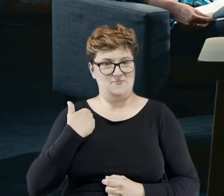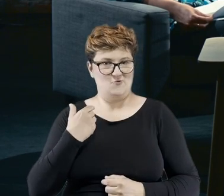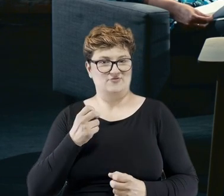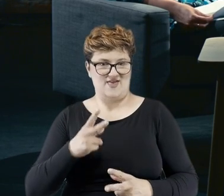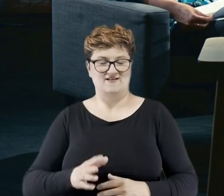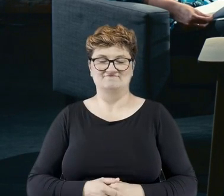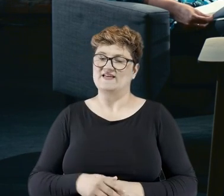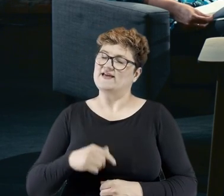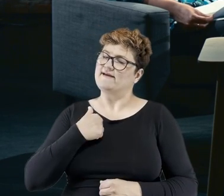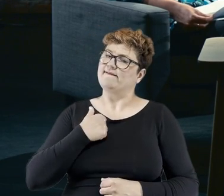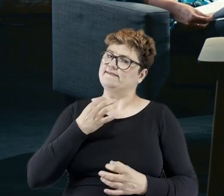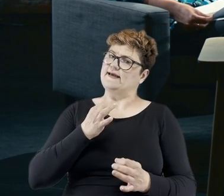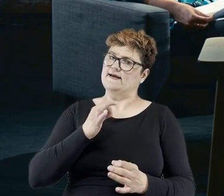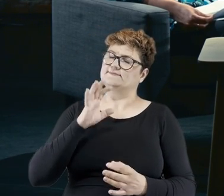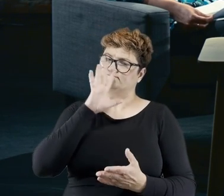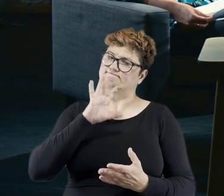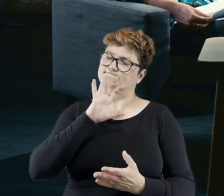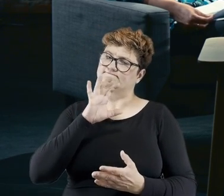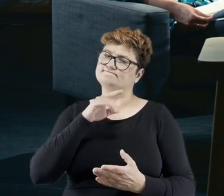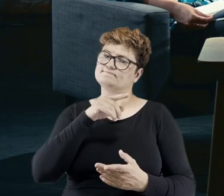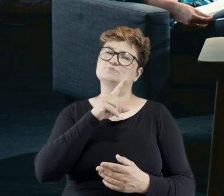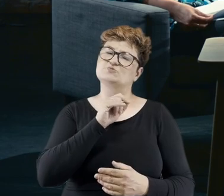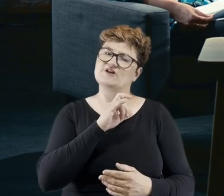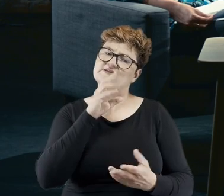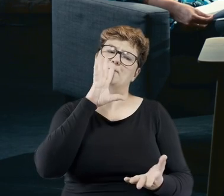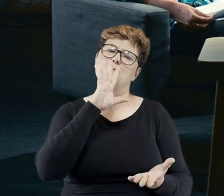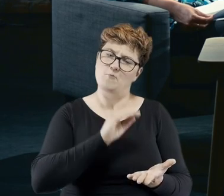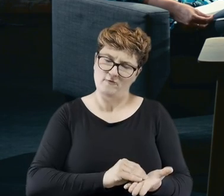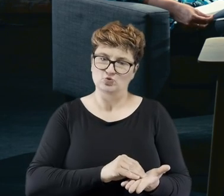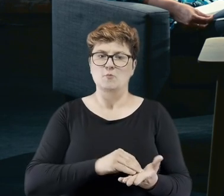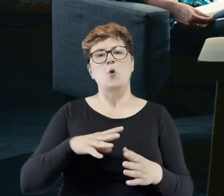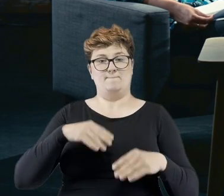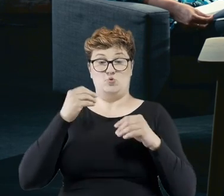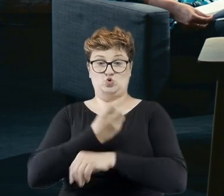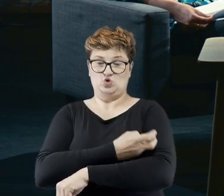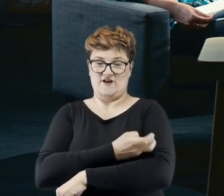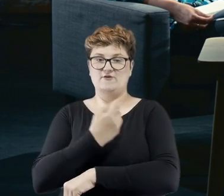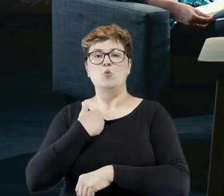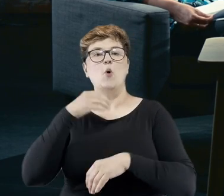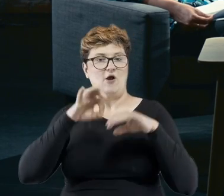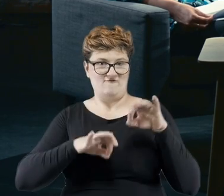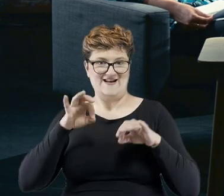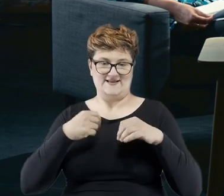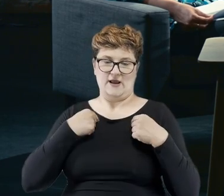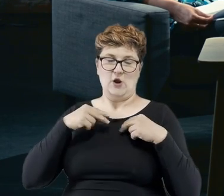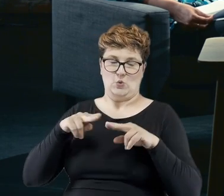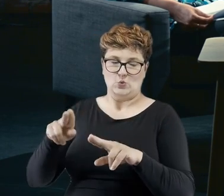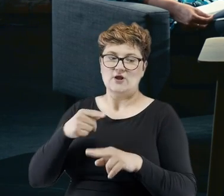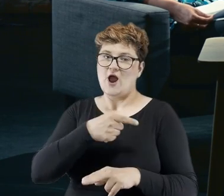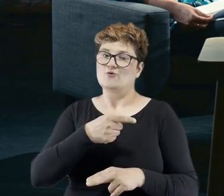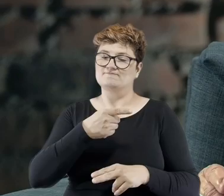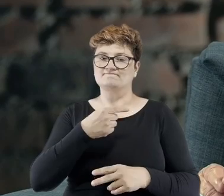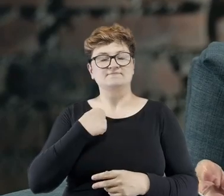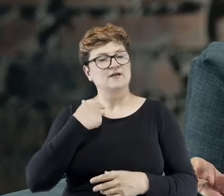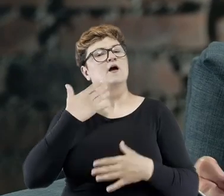Ja teraz jak spojrzałam jeszcze raz na Przybyszewską, na początku czerwca była taka konferencja, w której uczestniczyłam